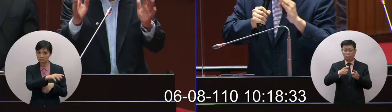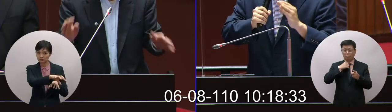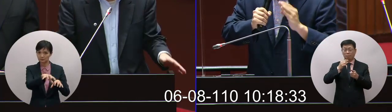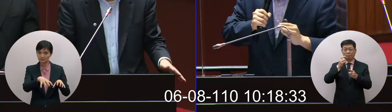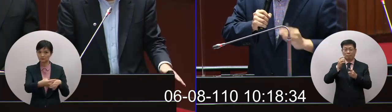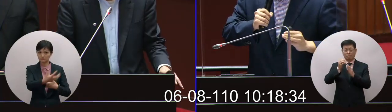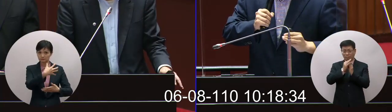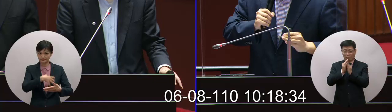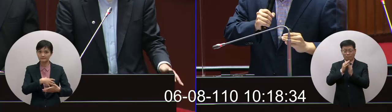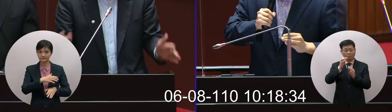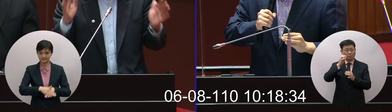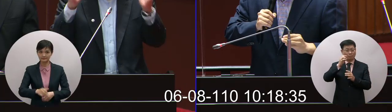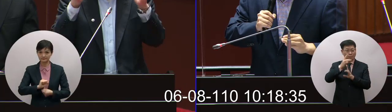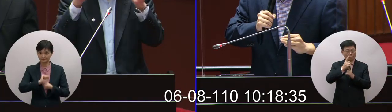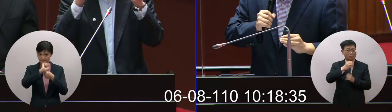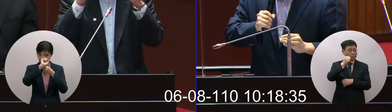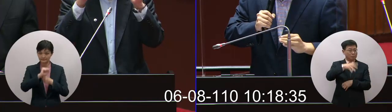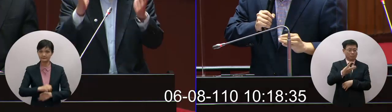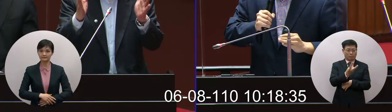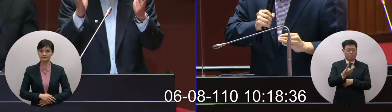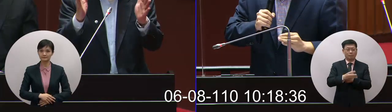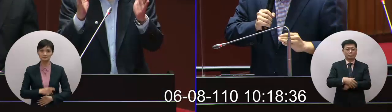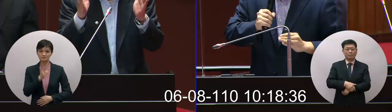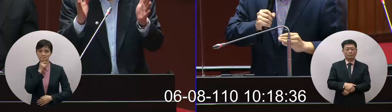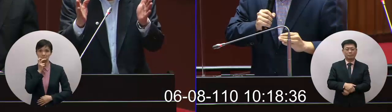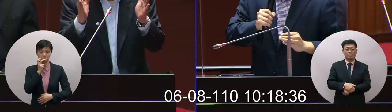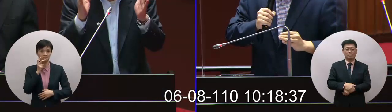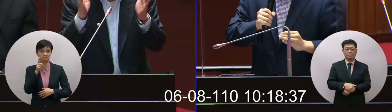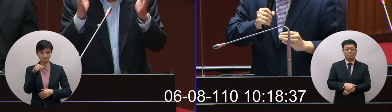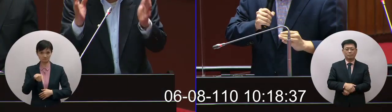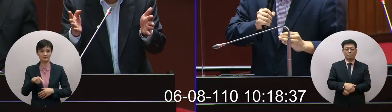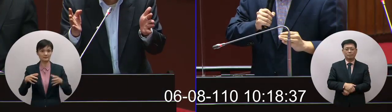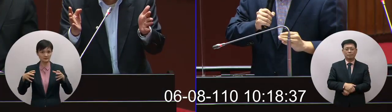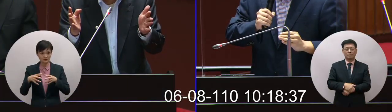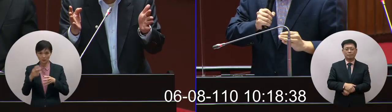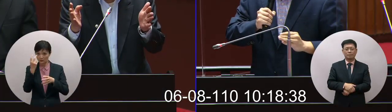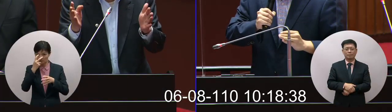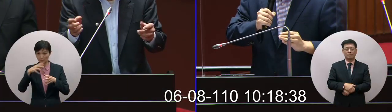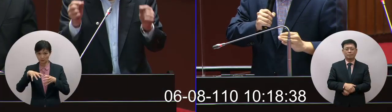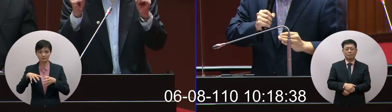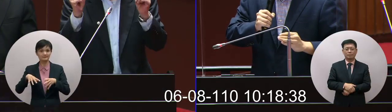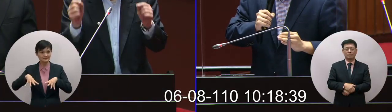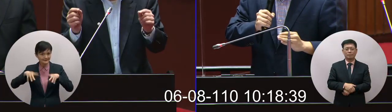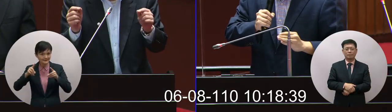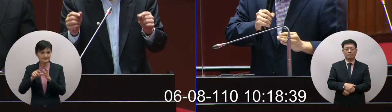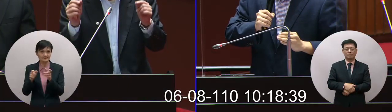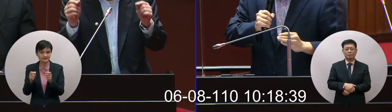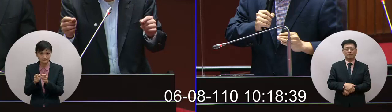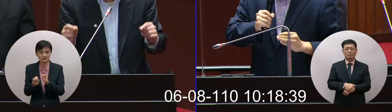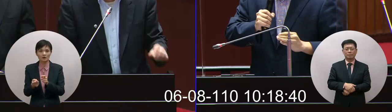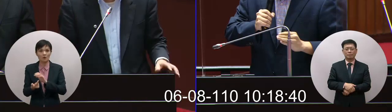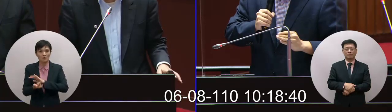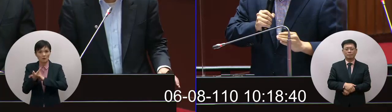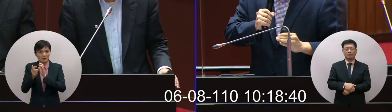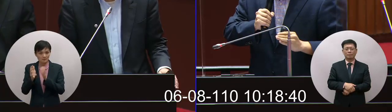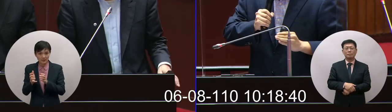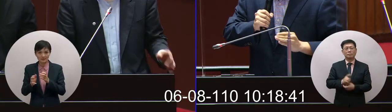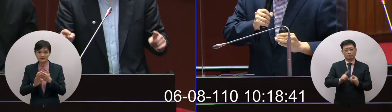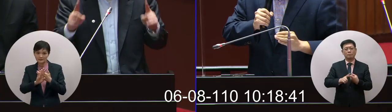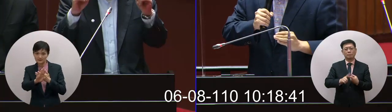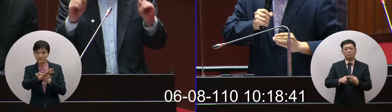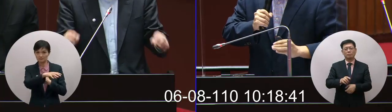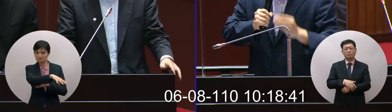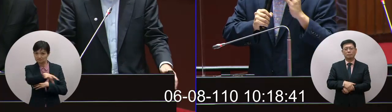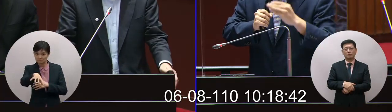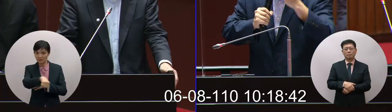这 个 移工的部分呐，啊， 对，我们先用中央集中检疫所来做缓冲嘛， 对， 然后地区赶快把它建设起来， 对， 那